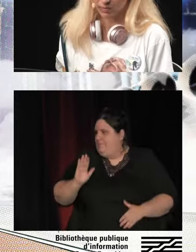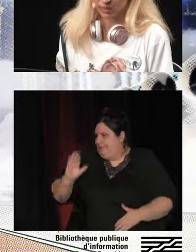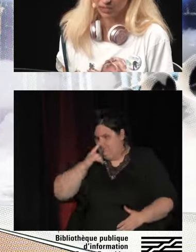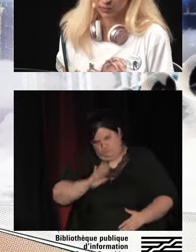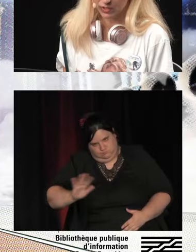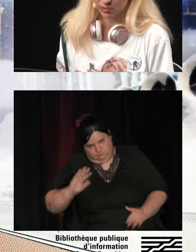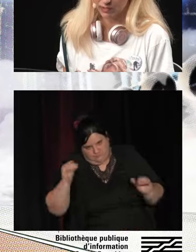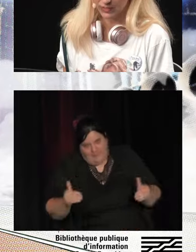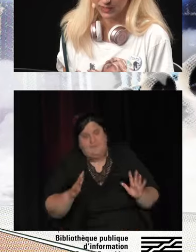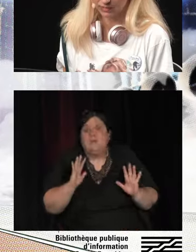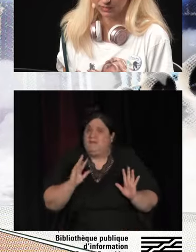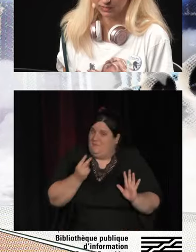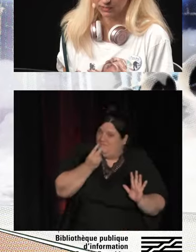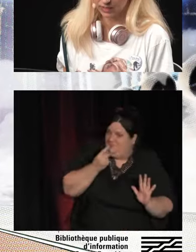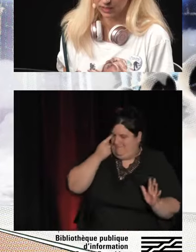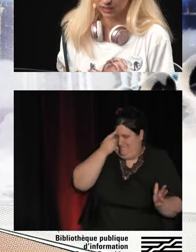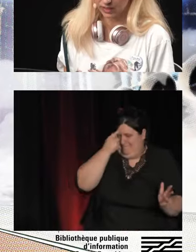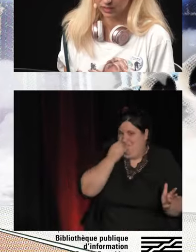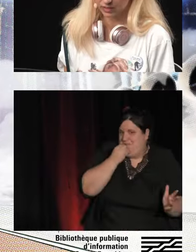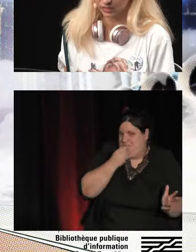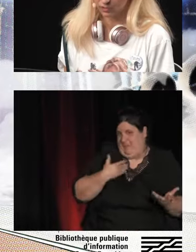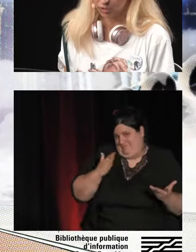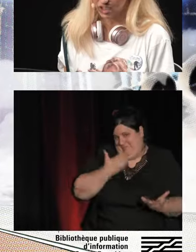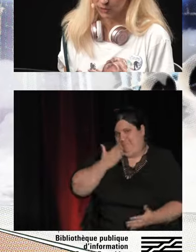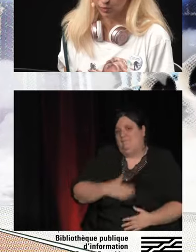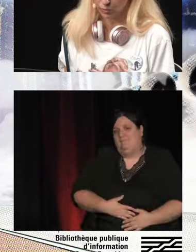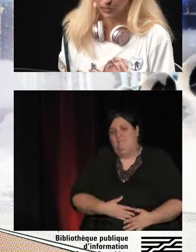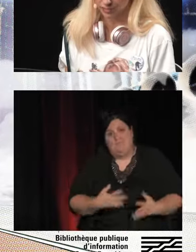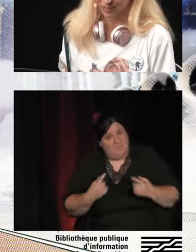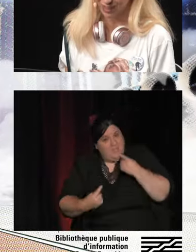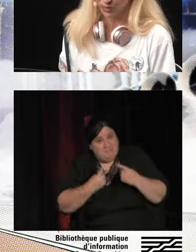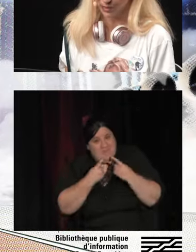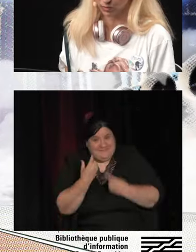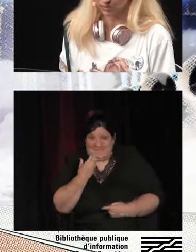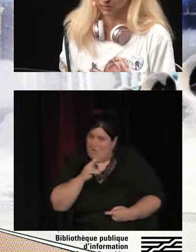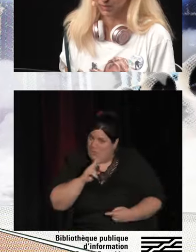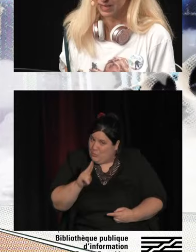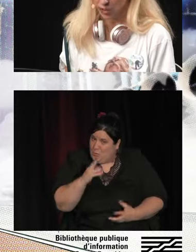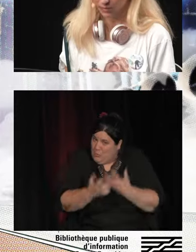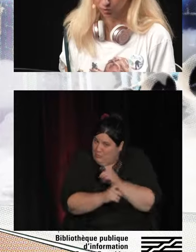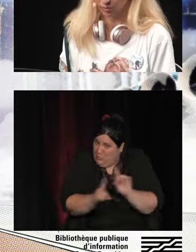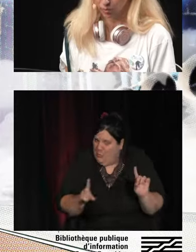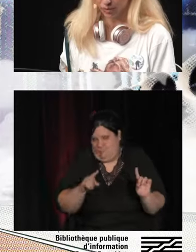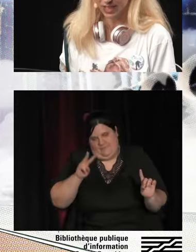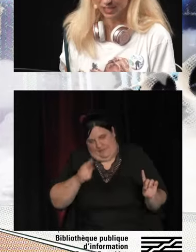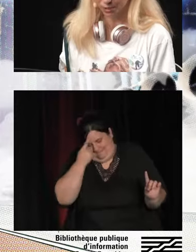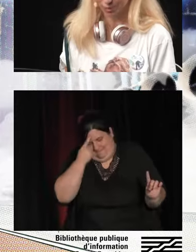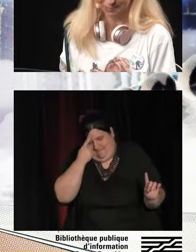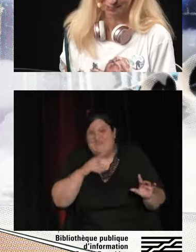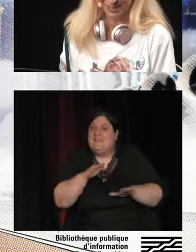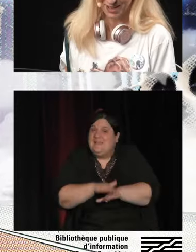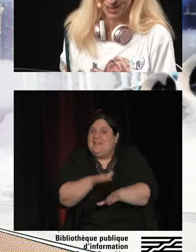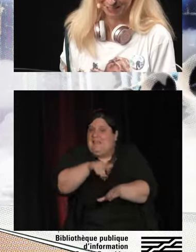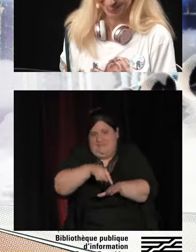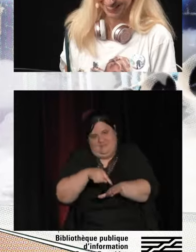ce qui me concerne, j'ai pas mal d'obsessions alimentaires. Et manger des pâtes crues, c'est vraiment ma grande passion. Et les meilleures pâtes crues, ce sont les lasagnes